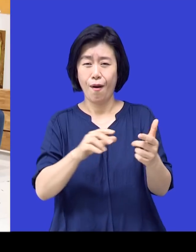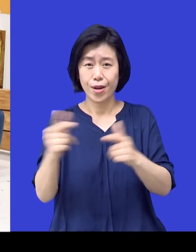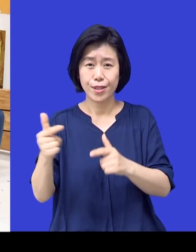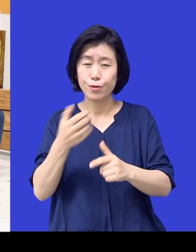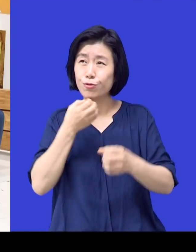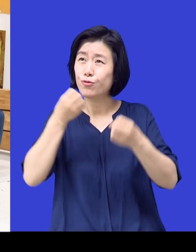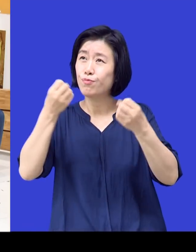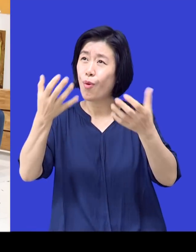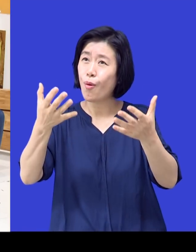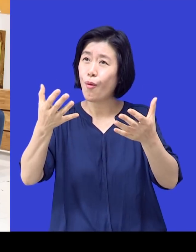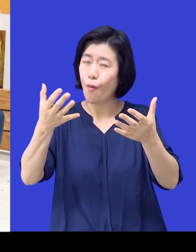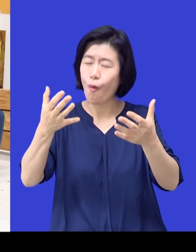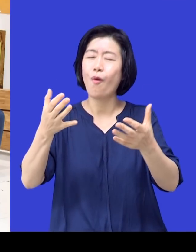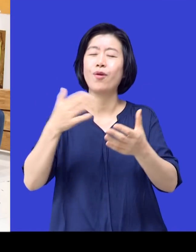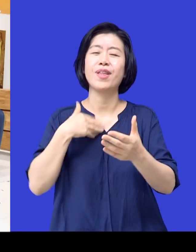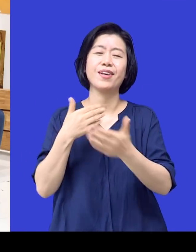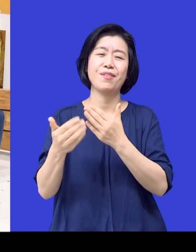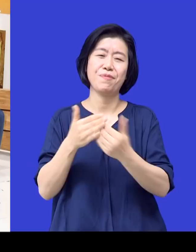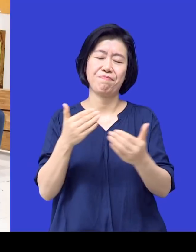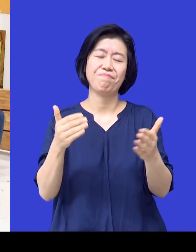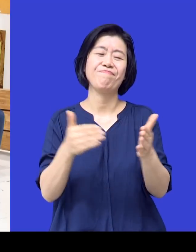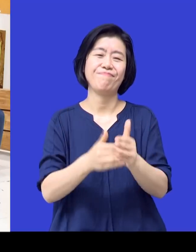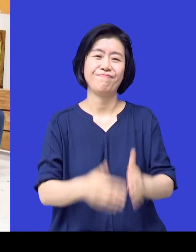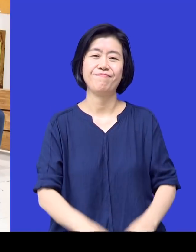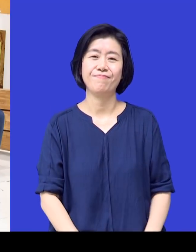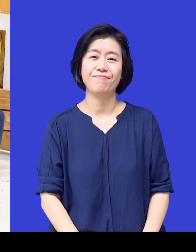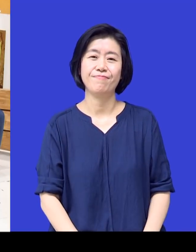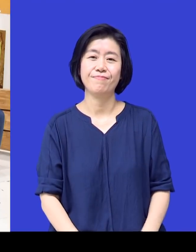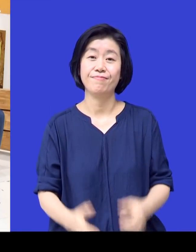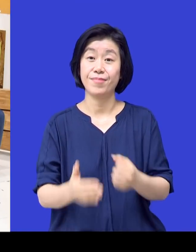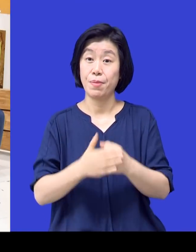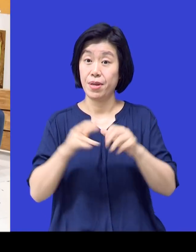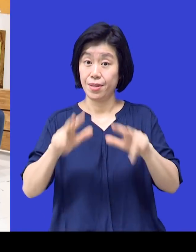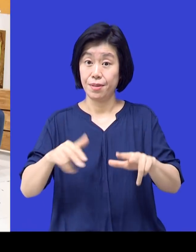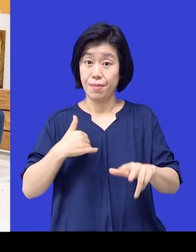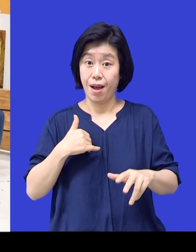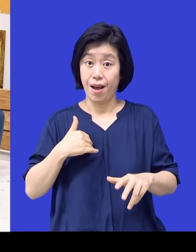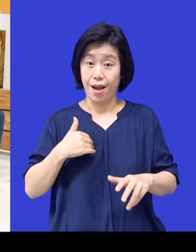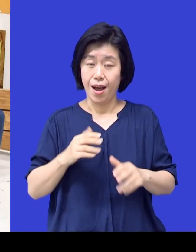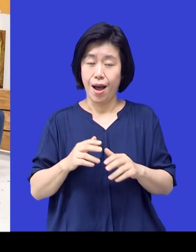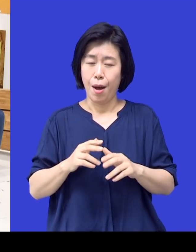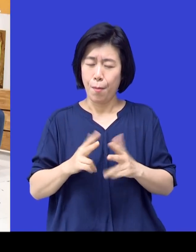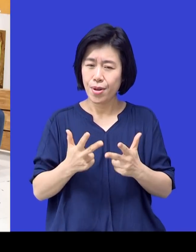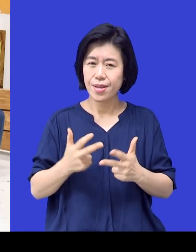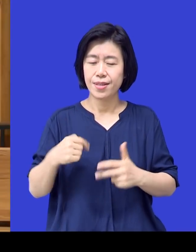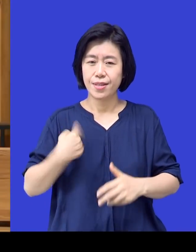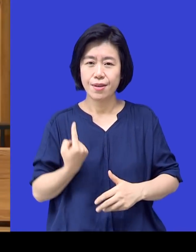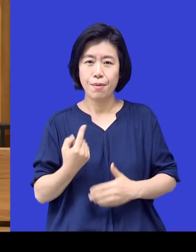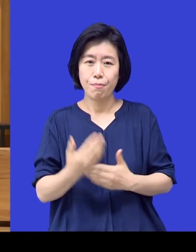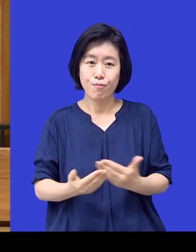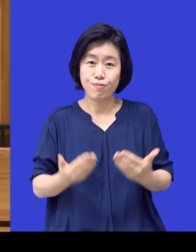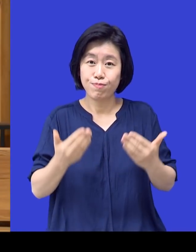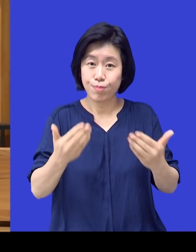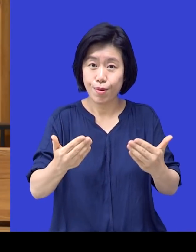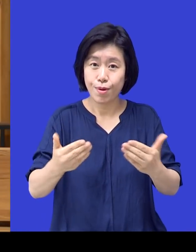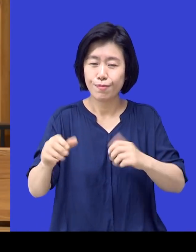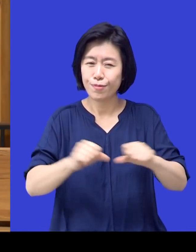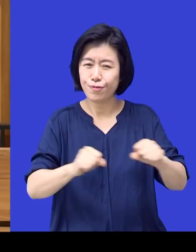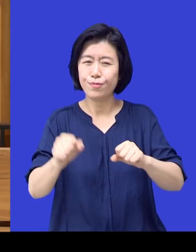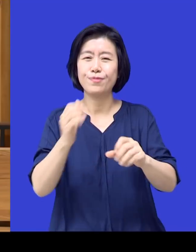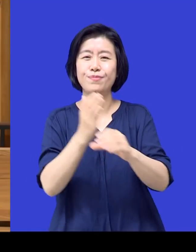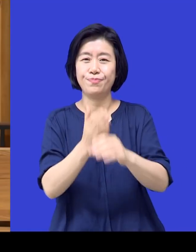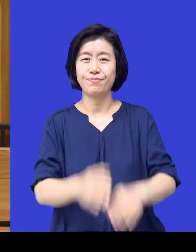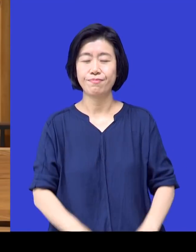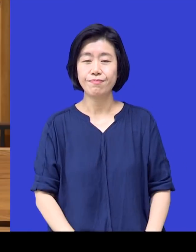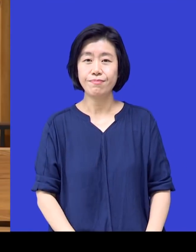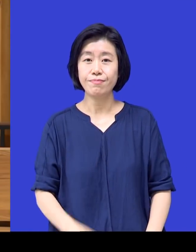저는 누릴 수 있었어요. 그래서 아마 그렇기 때문에 지금 제가 자발적으로 컴패션을 알리는 일도 열심히 하고 있고 왜 우리가 재밌는 영화나 맛있는